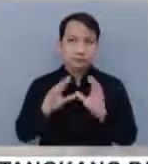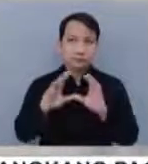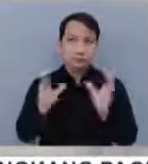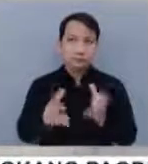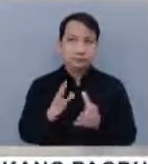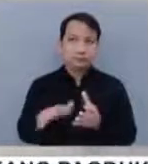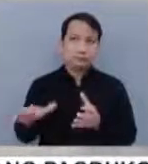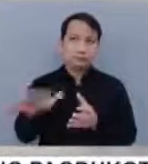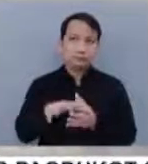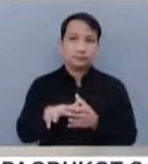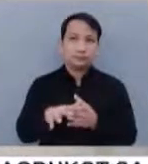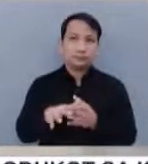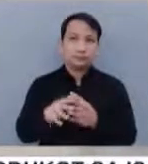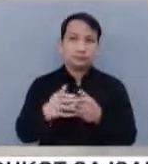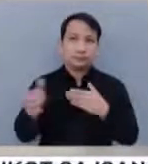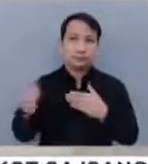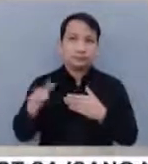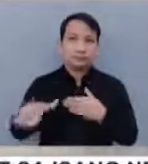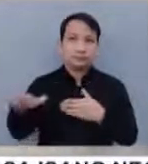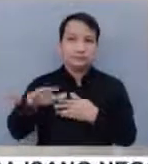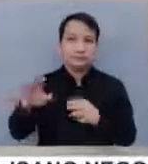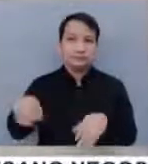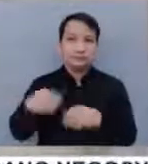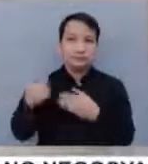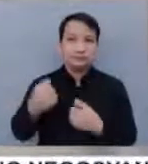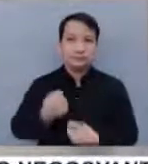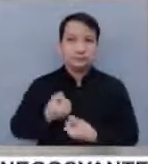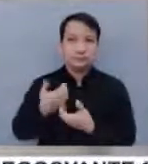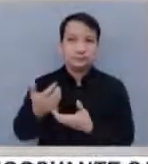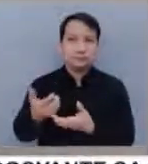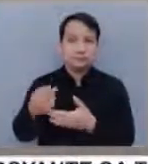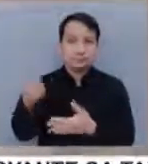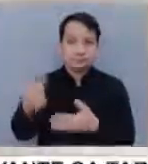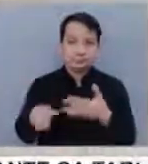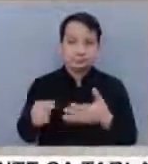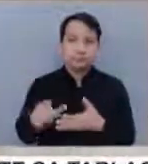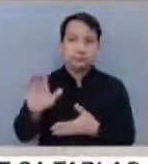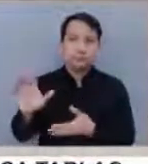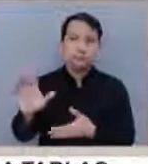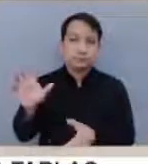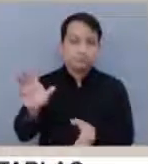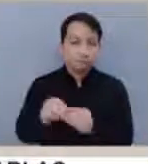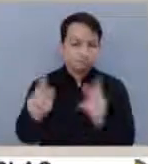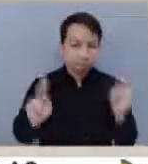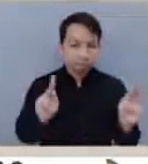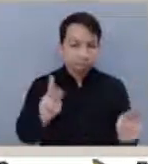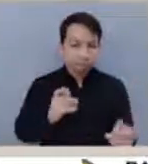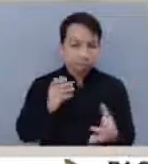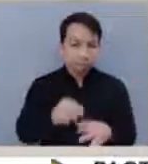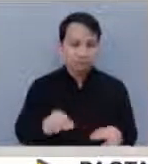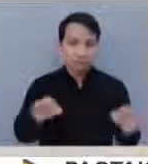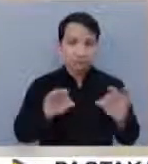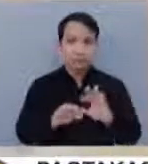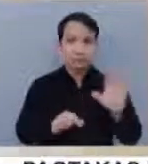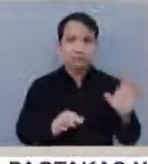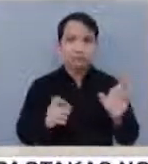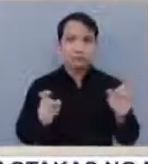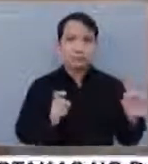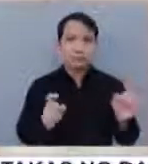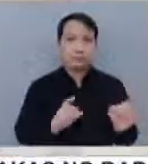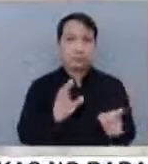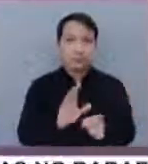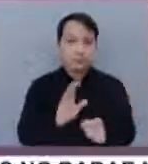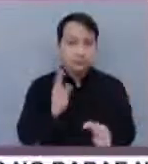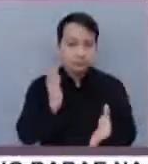mga paraan upang ipahayag ang sarili. Madalas ang mga sasabihin ng ibang tao ang pumipigil sa atin para gawin ito. Pero